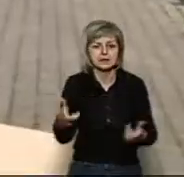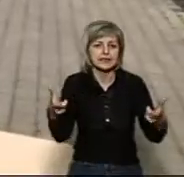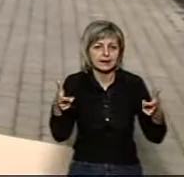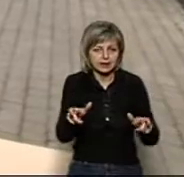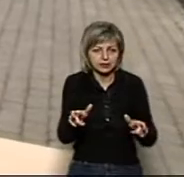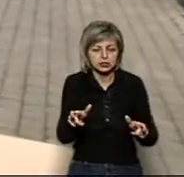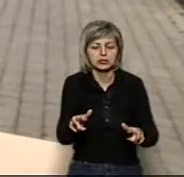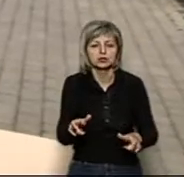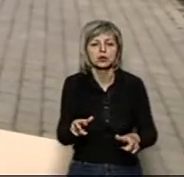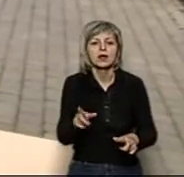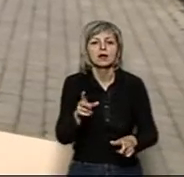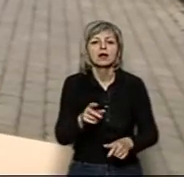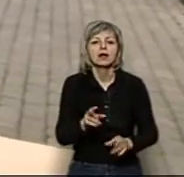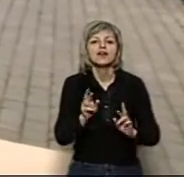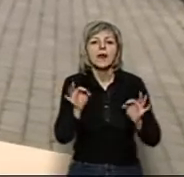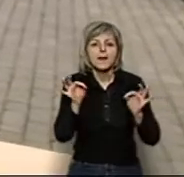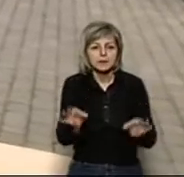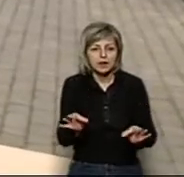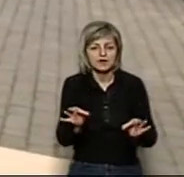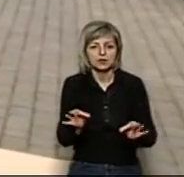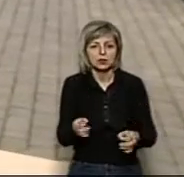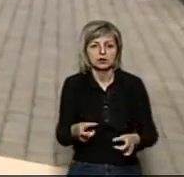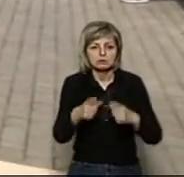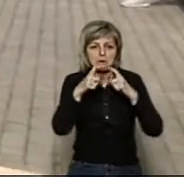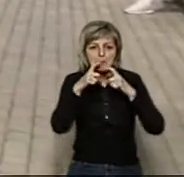здоров'я. Як правильно одягати маску? Ми беремо.